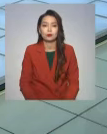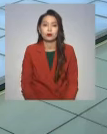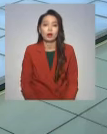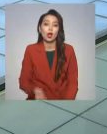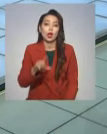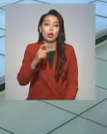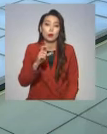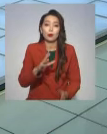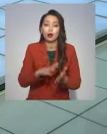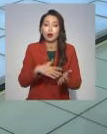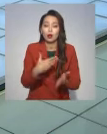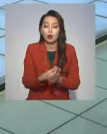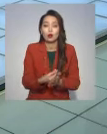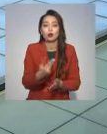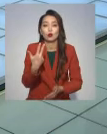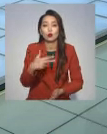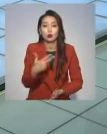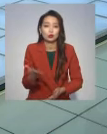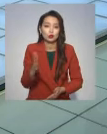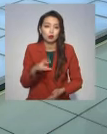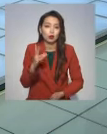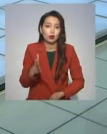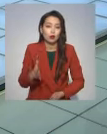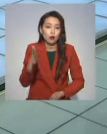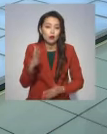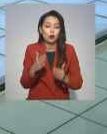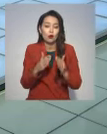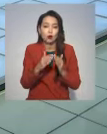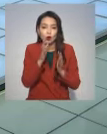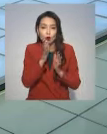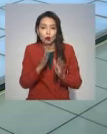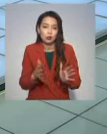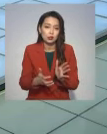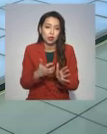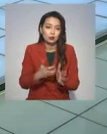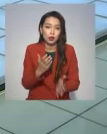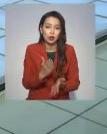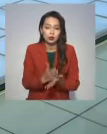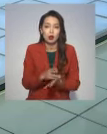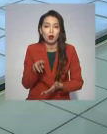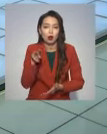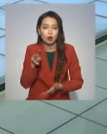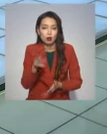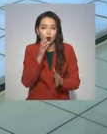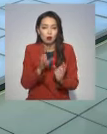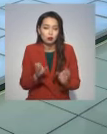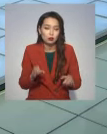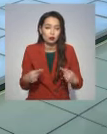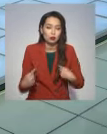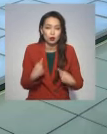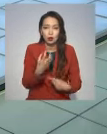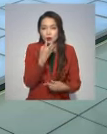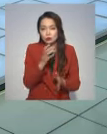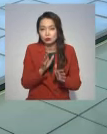Ал Екібастұзда әлі 30-ға жоқ көп қабатты үйде жылу мардымсыз. Тұрғындар жылытқыш қосып жан бағуда. Ал 4